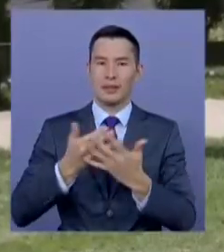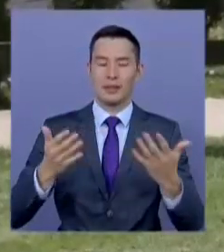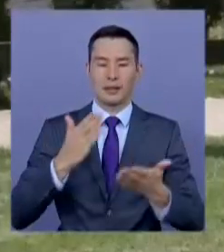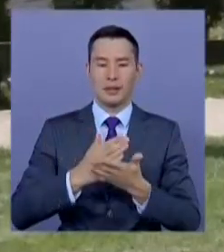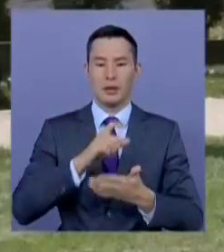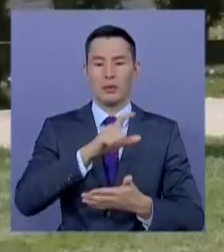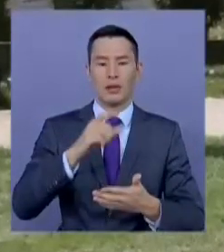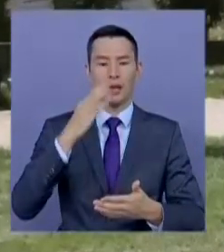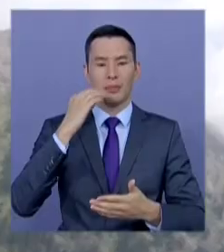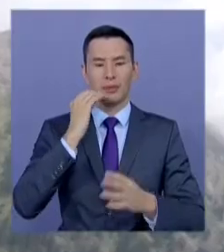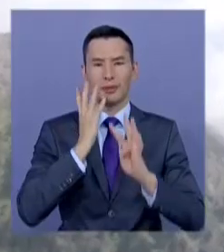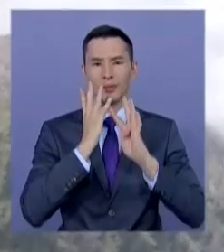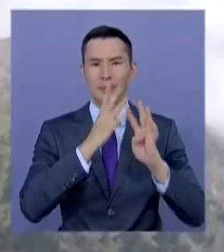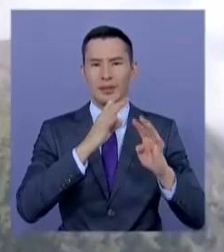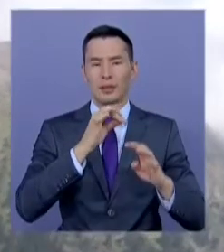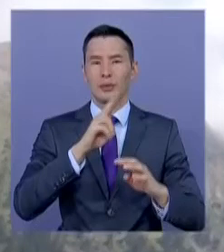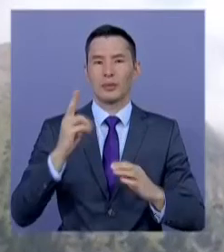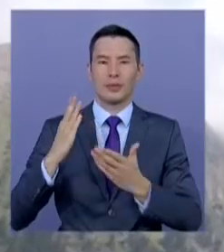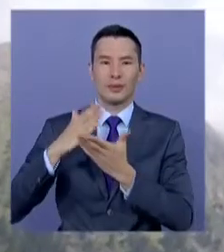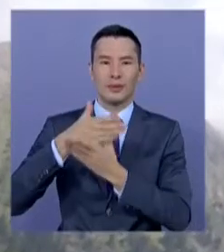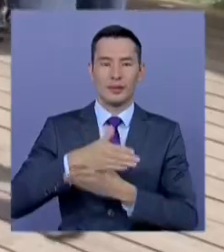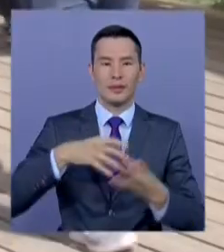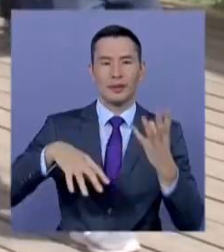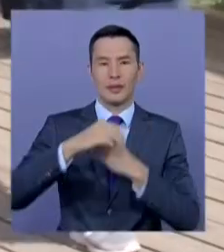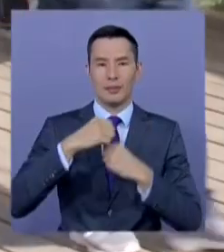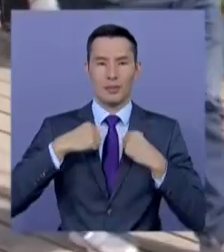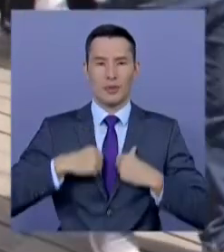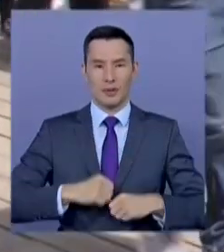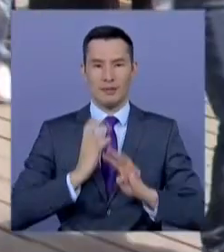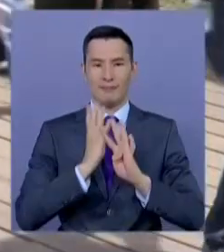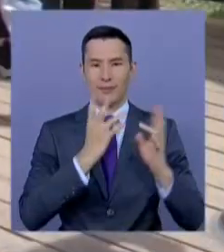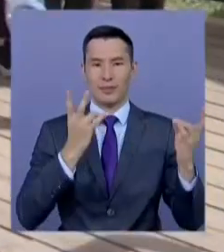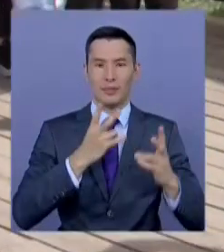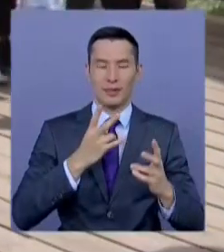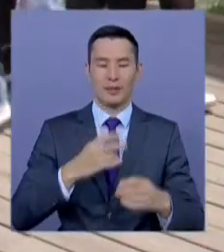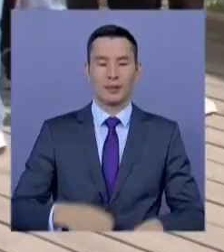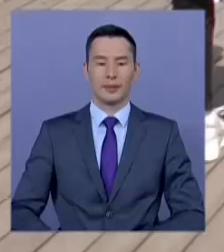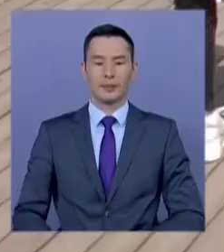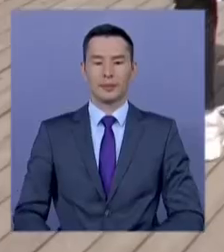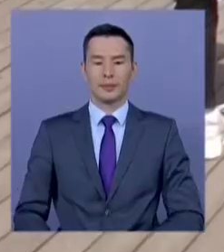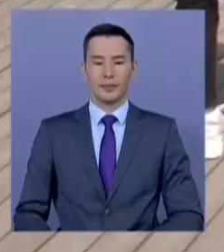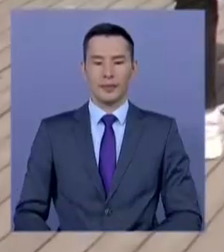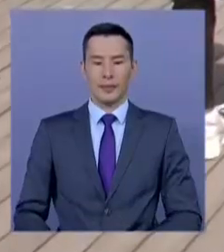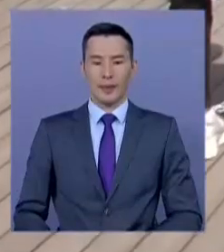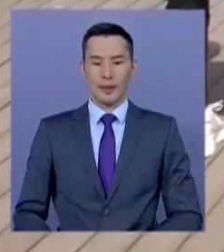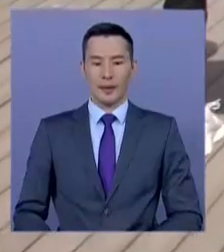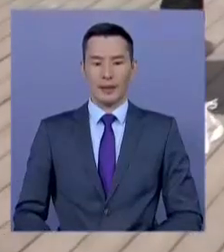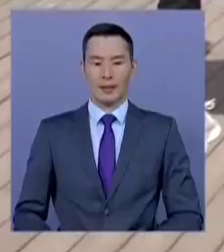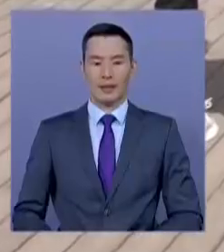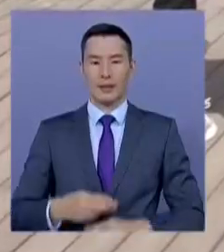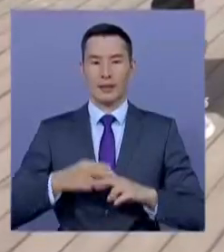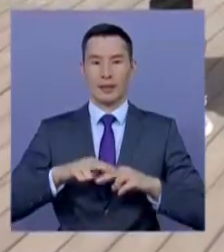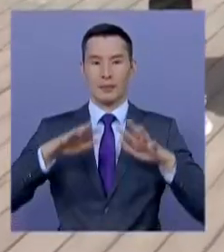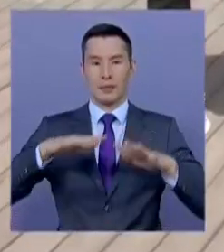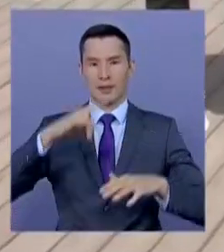тұрған алматылықтар мен қала қонақтарының әрқайсысы сабырлық танытып, мерекелік шараның қатысушысы болуға тырысты. Осында барша қазақ